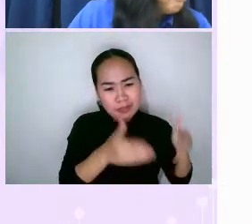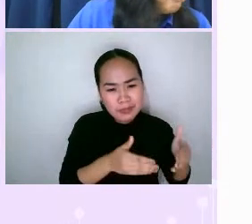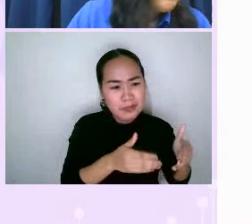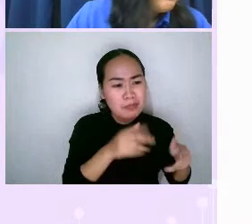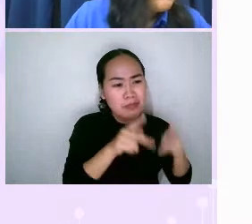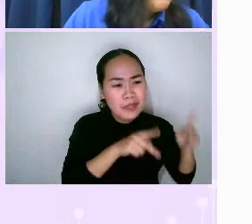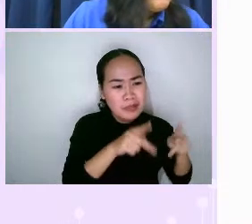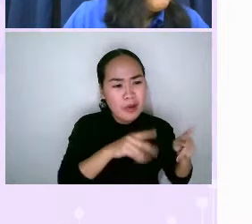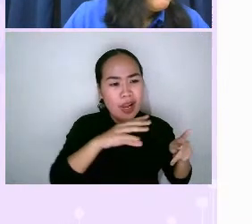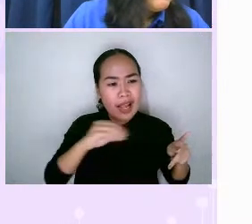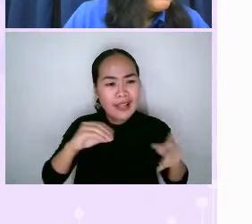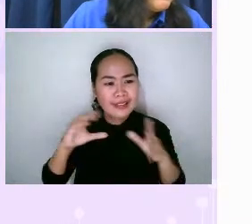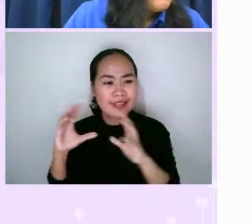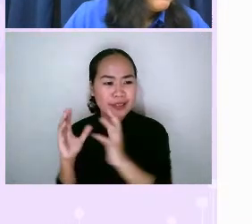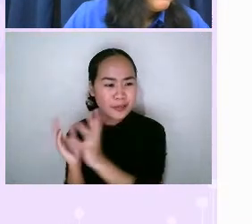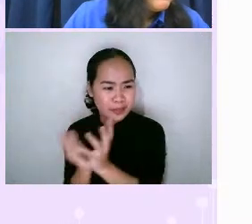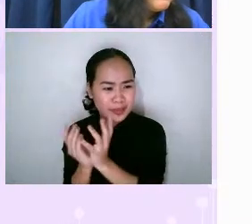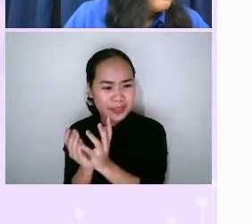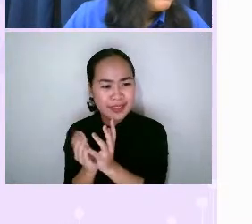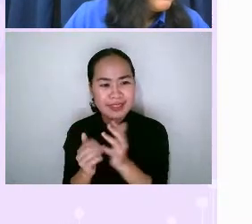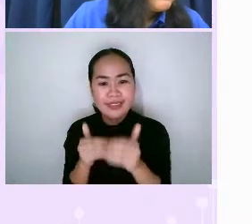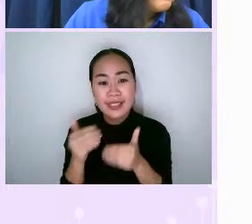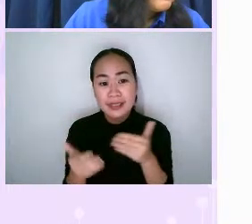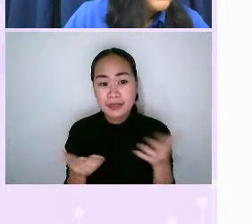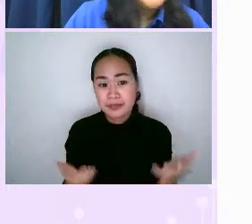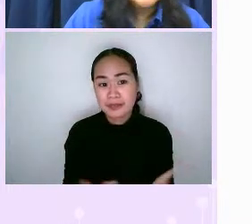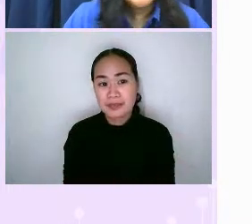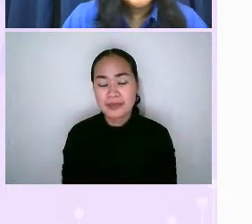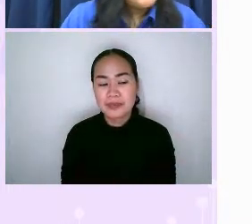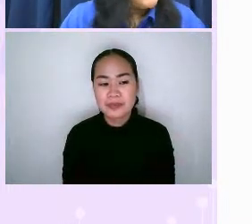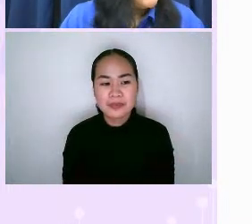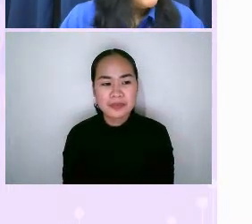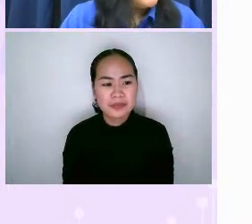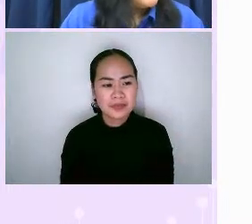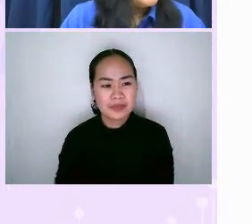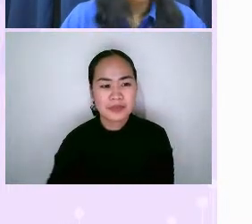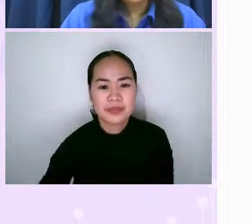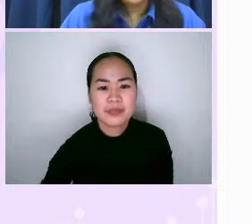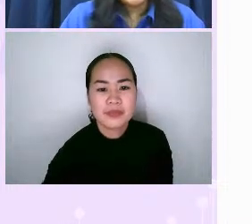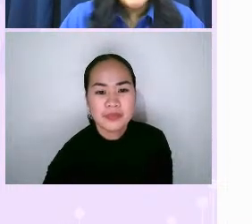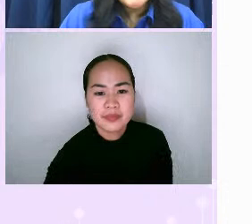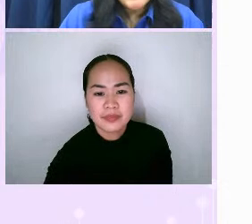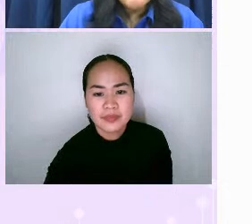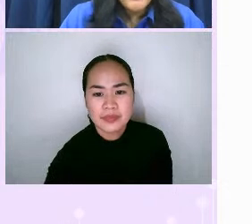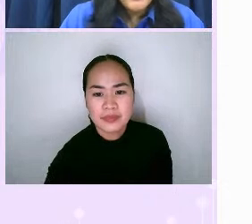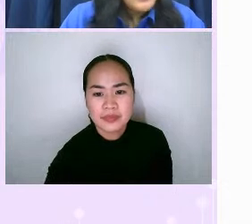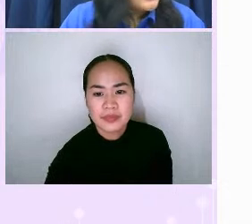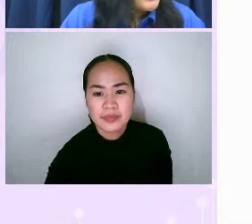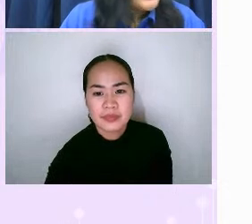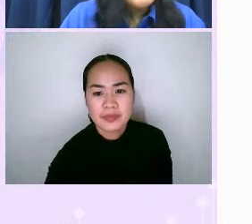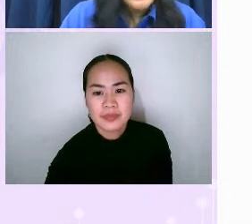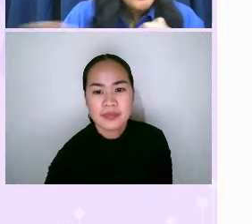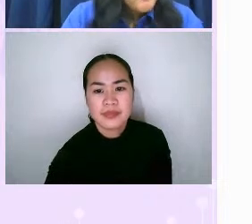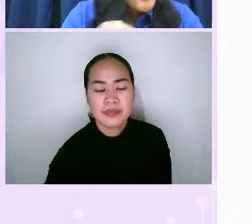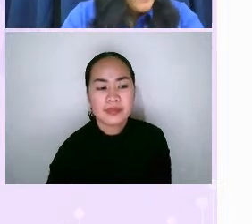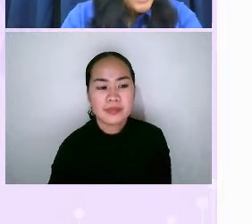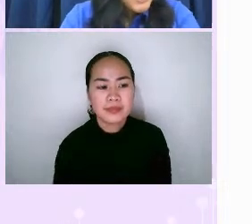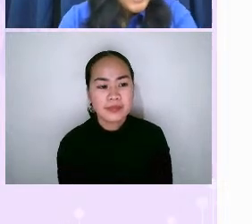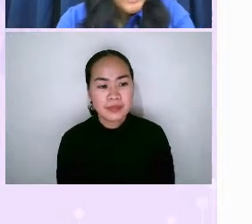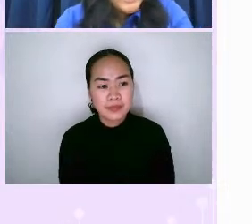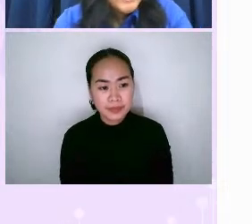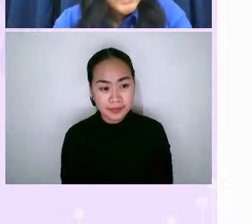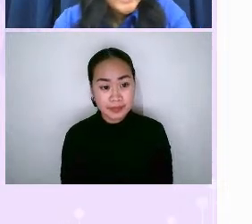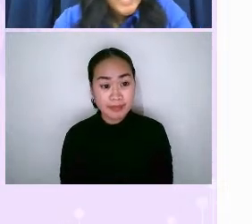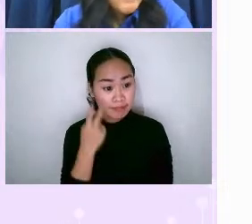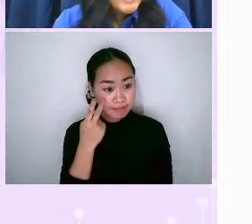ma'am. So sa next slide po, ito po yung